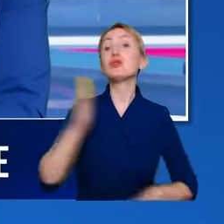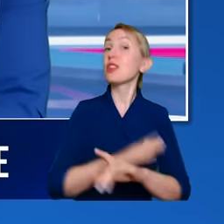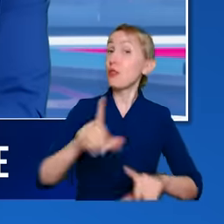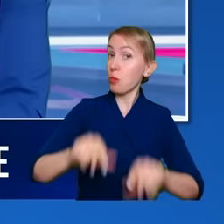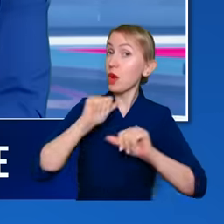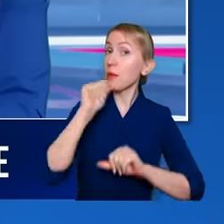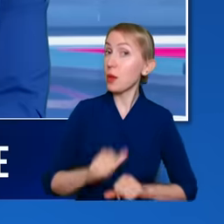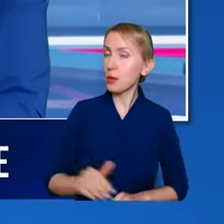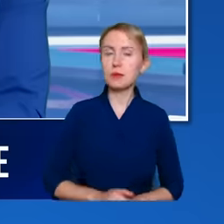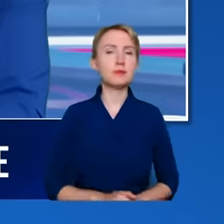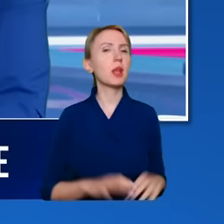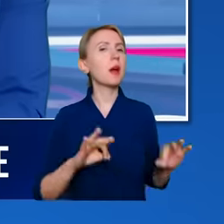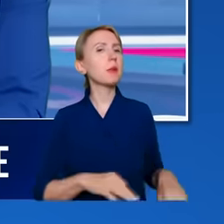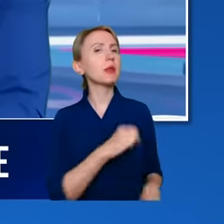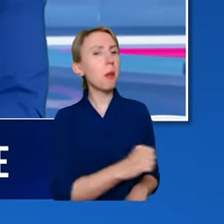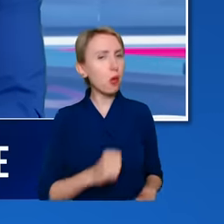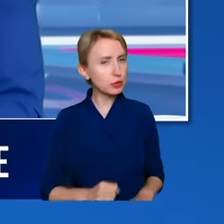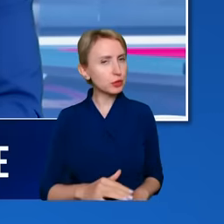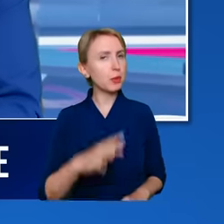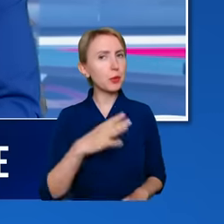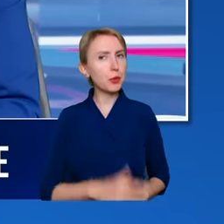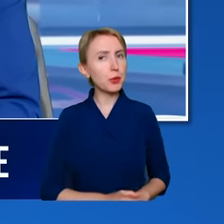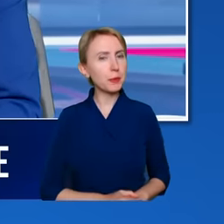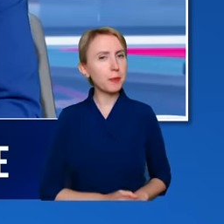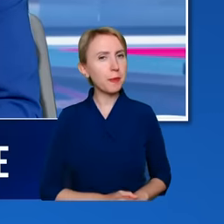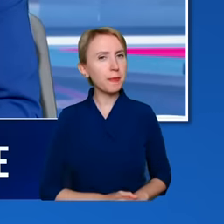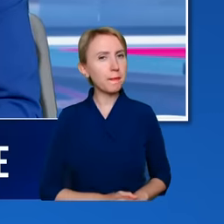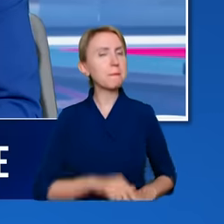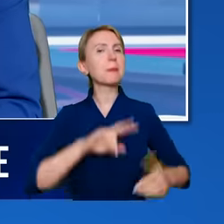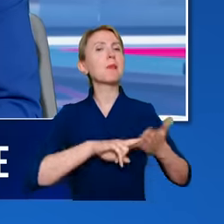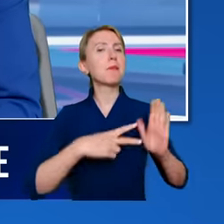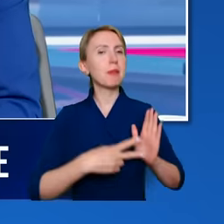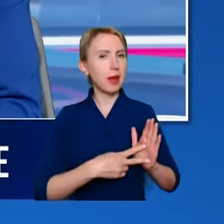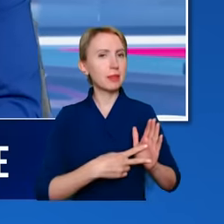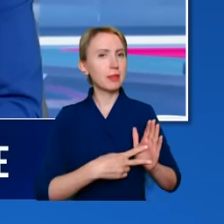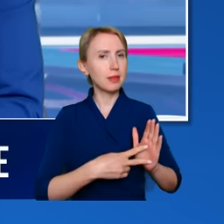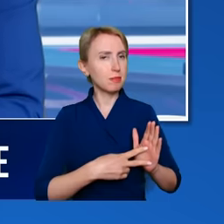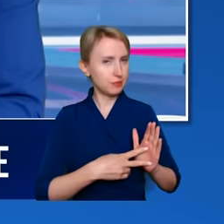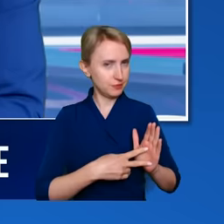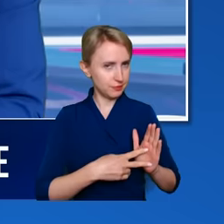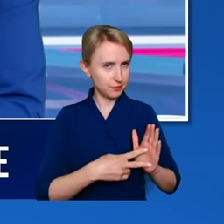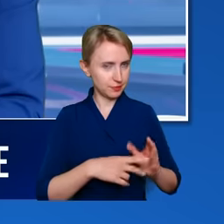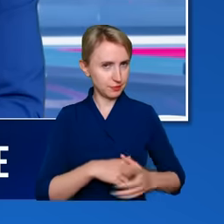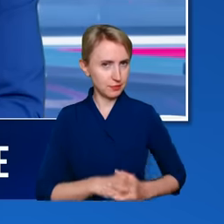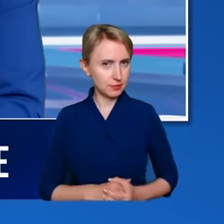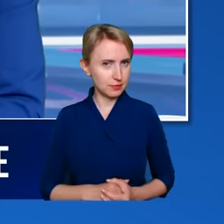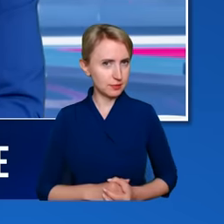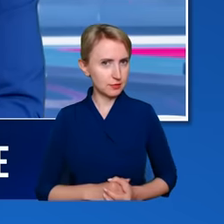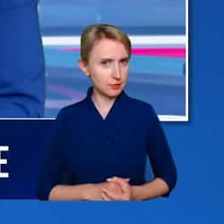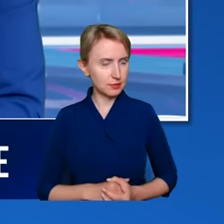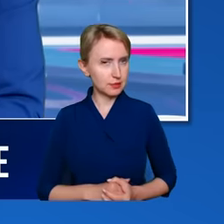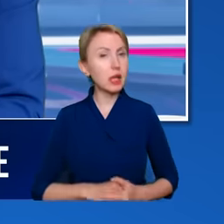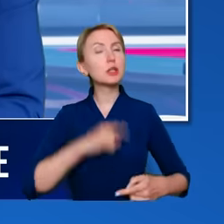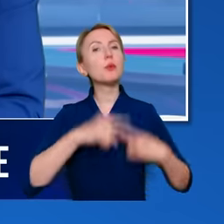eurowyborami, po prostu. Panie pośle, były plany takie, żeby nam produkcja